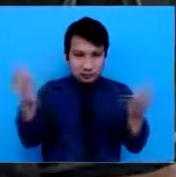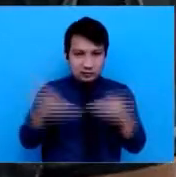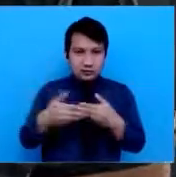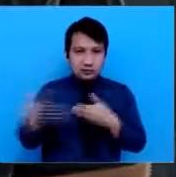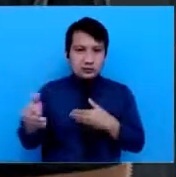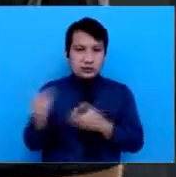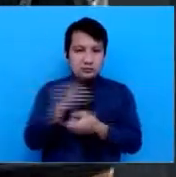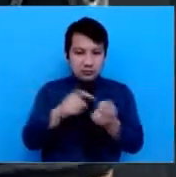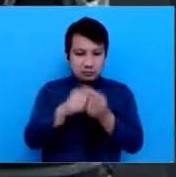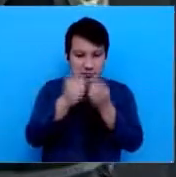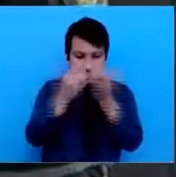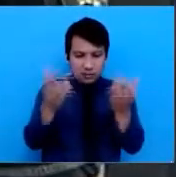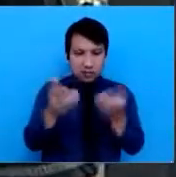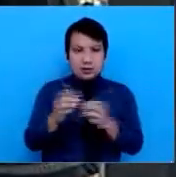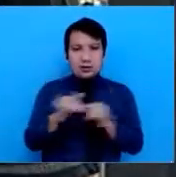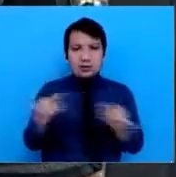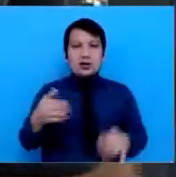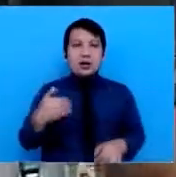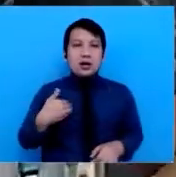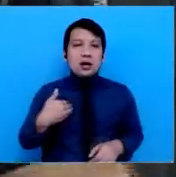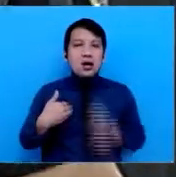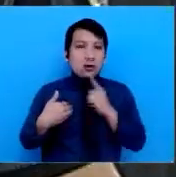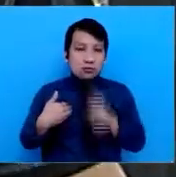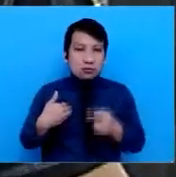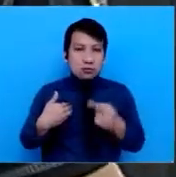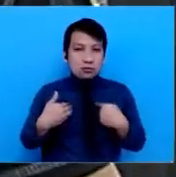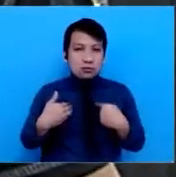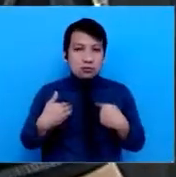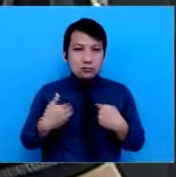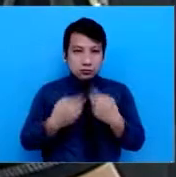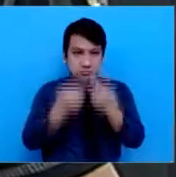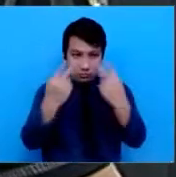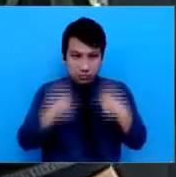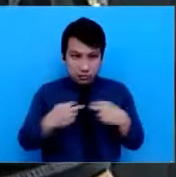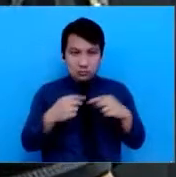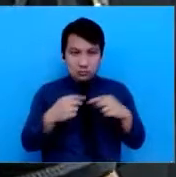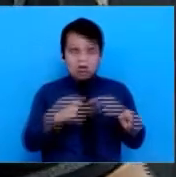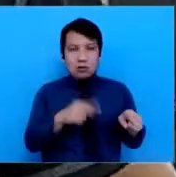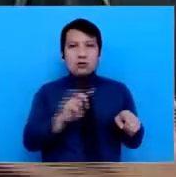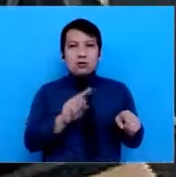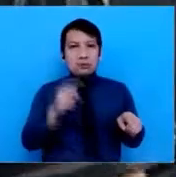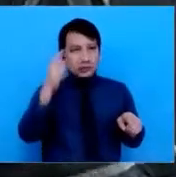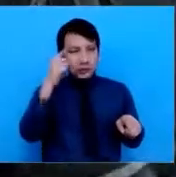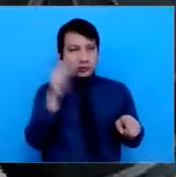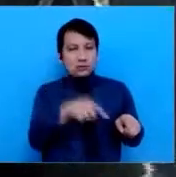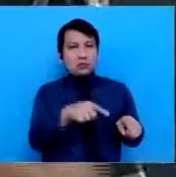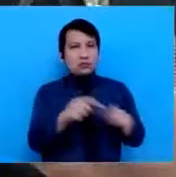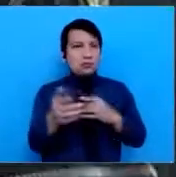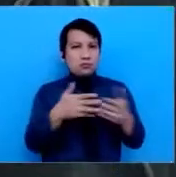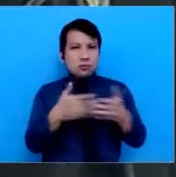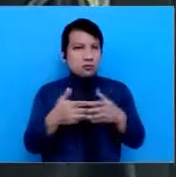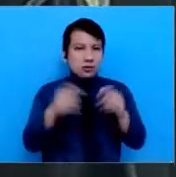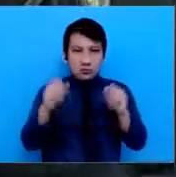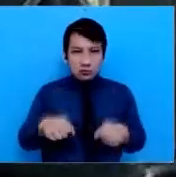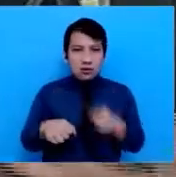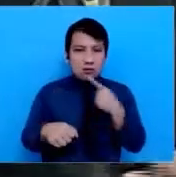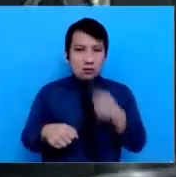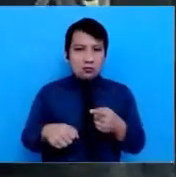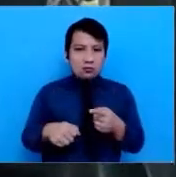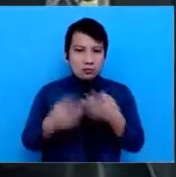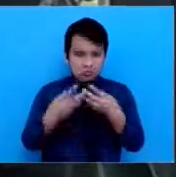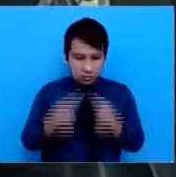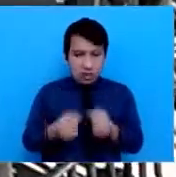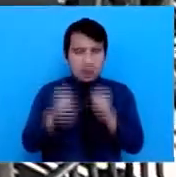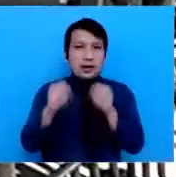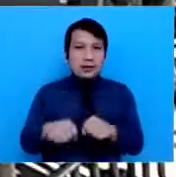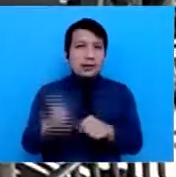Kasi people tend to overlook it. Na they think, I can do whatever I want because I want to burn it. I can burn it